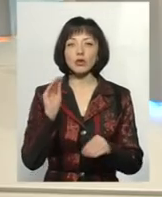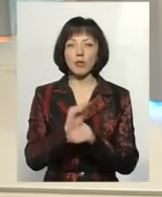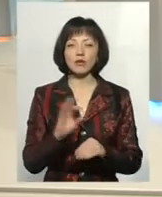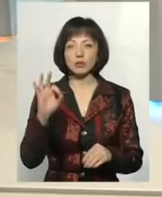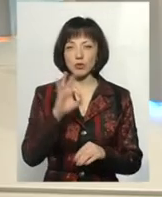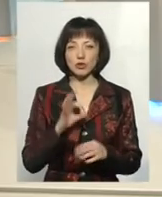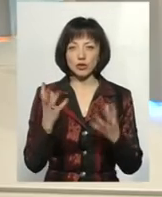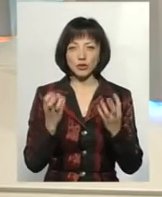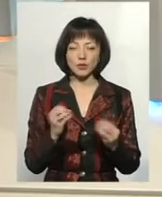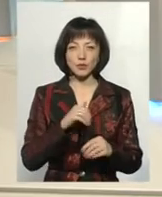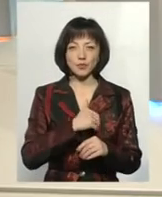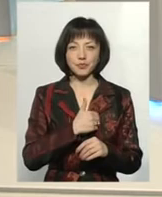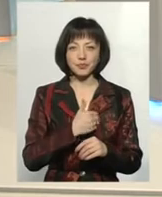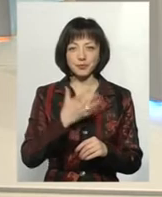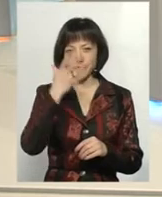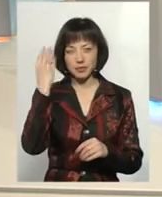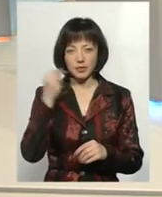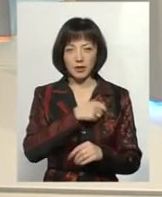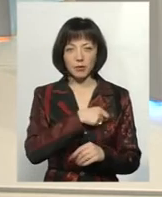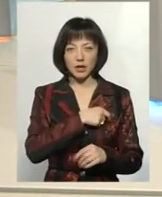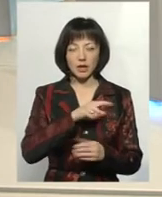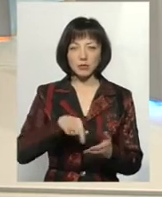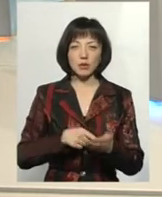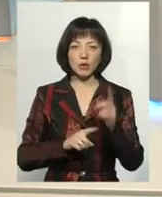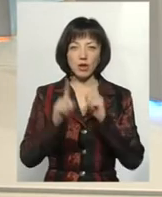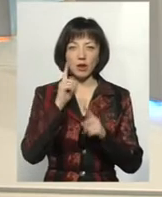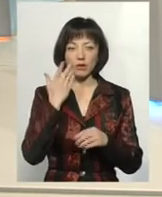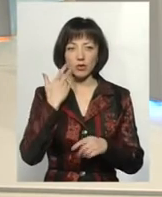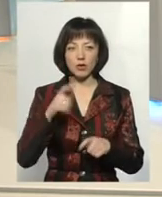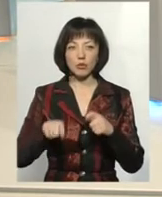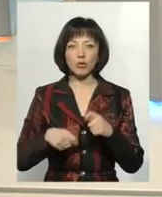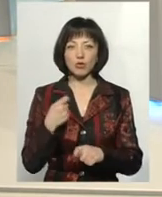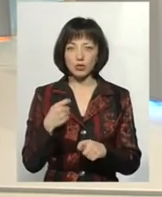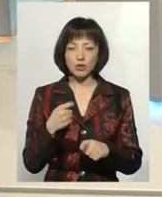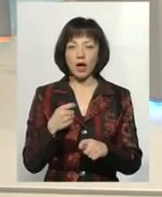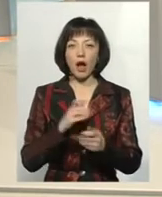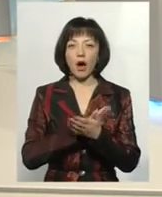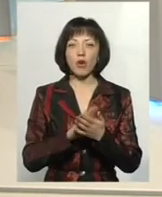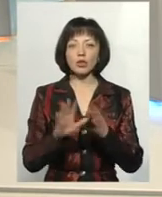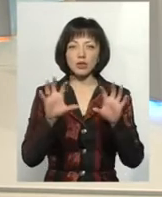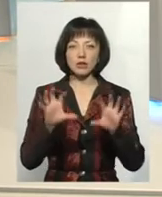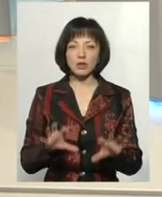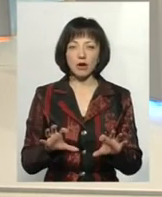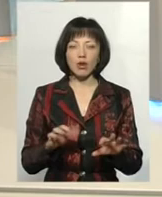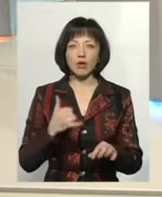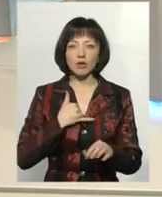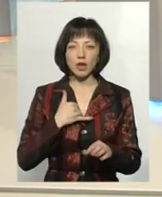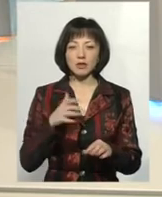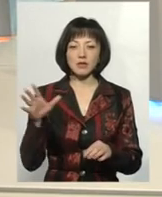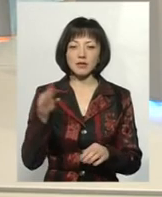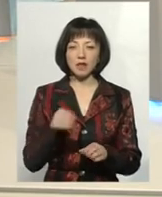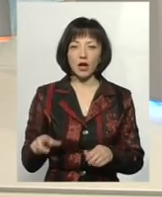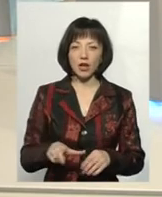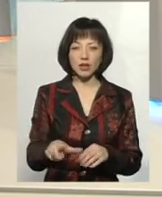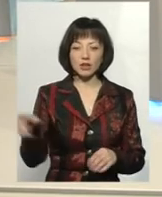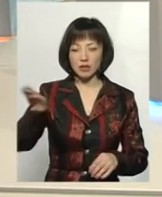Ну, в першу чергу, я так думаю, що забувають про це депутати міської ради, коли вони порушують екологічне законодавство. У нас і так уже вся пойма річки розділена,